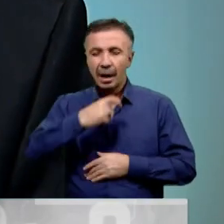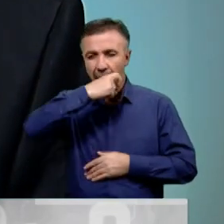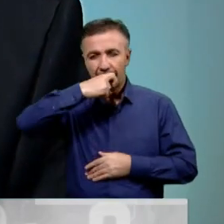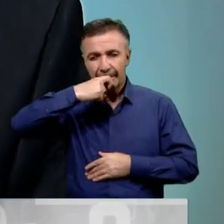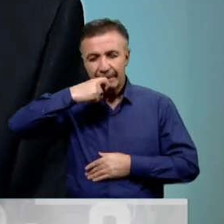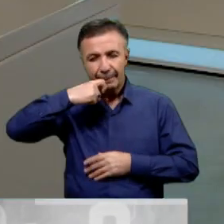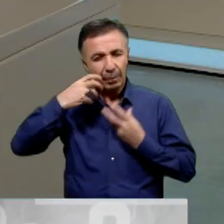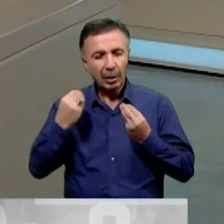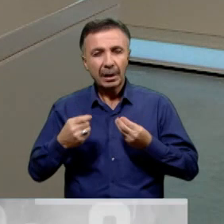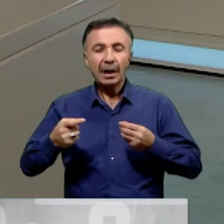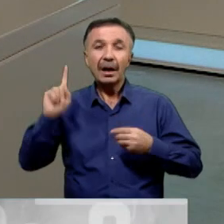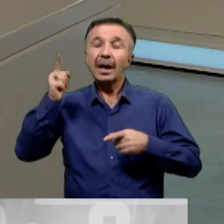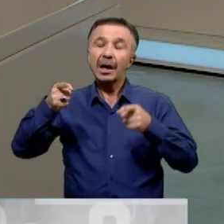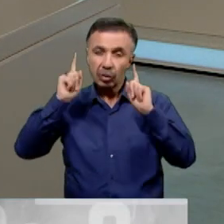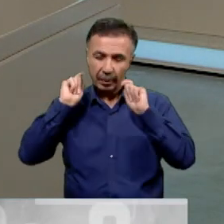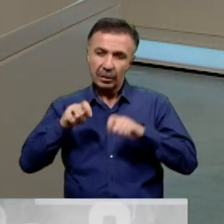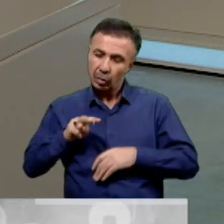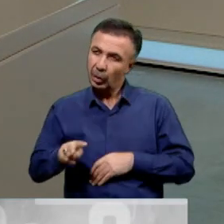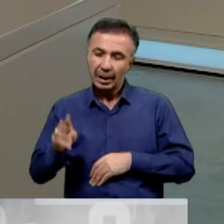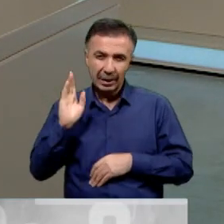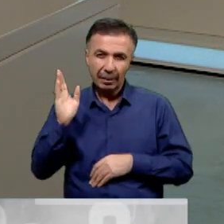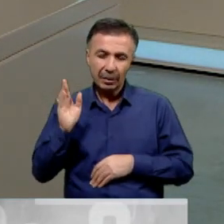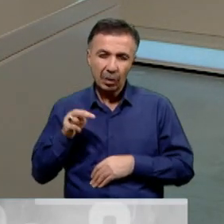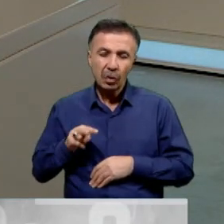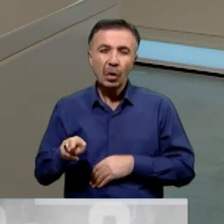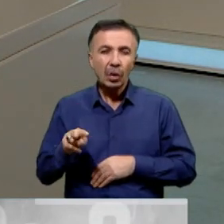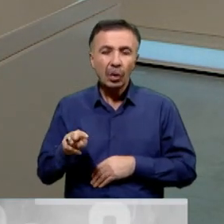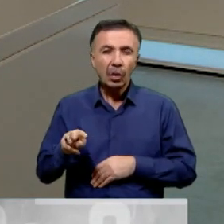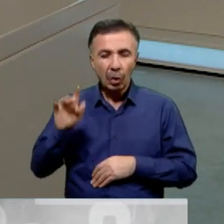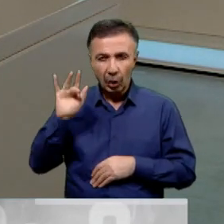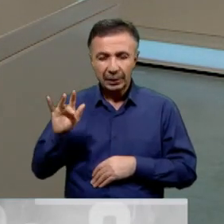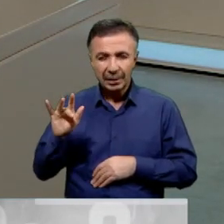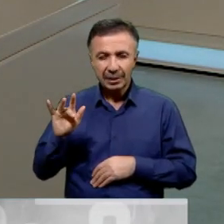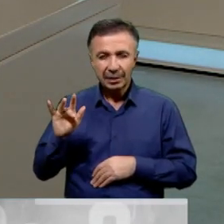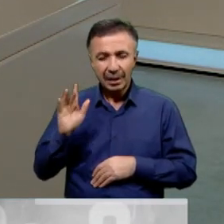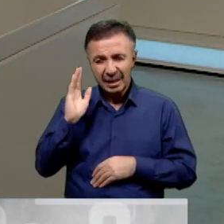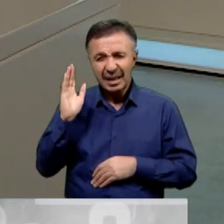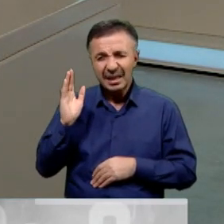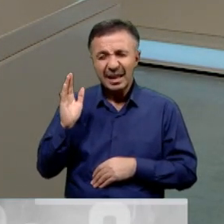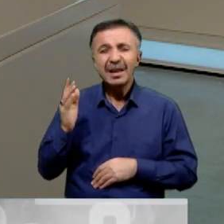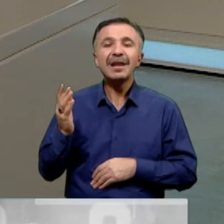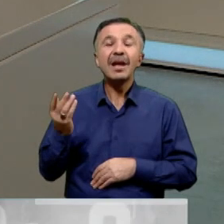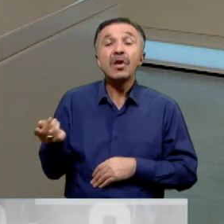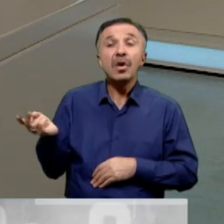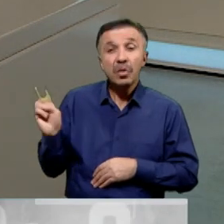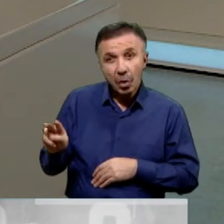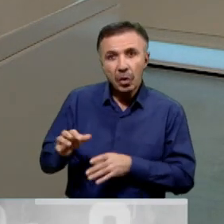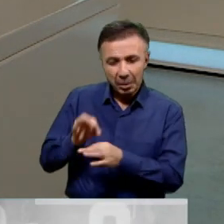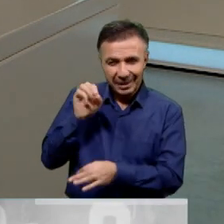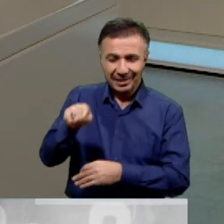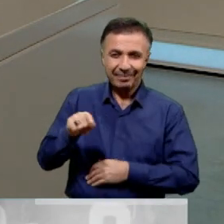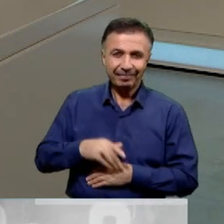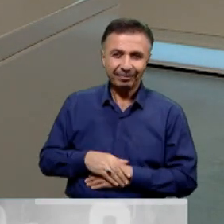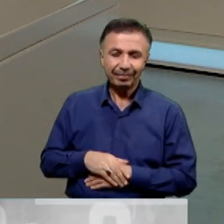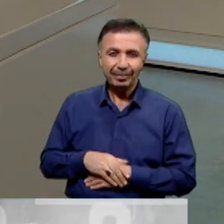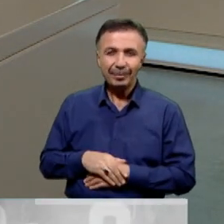yola düşüyor. Yol ortasında tam giderken vefat ediyor. Hadiste bu anlatılıyor. Hı hı. Şimdi